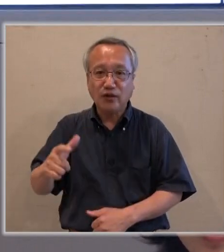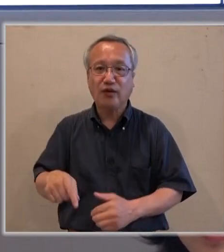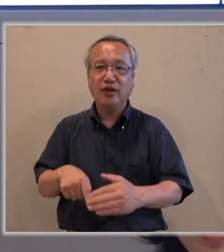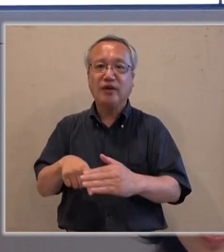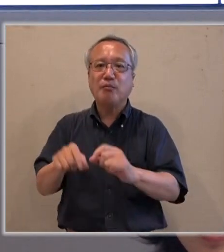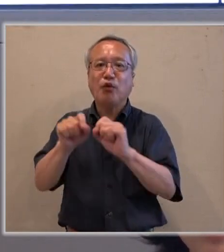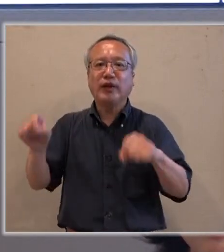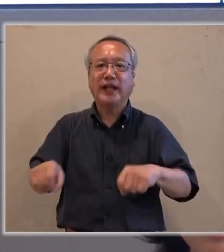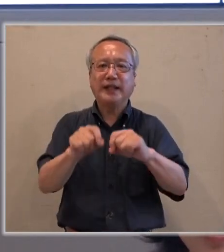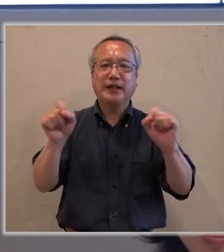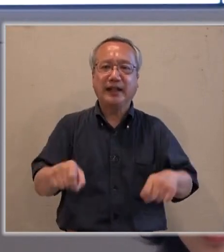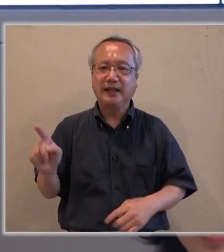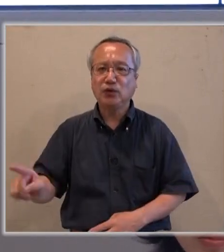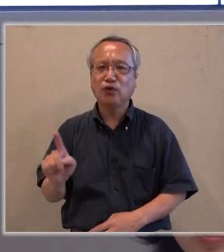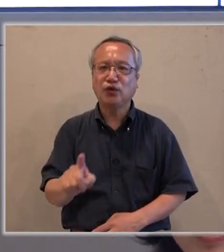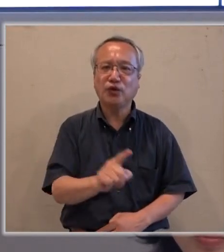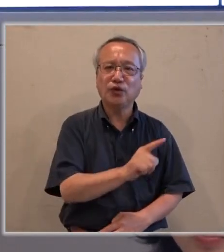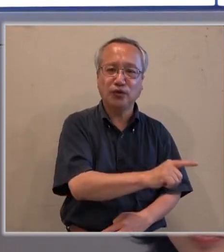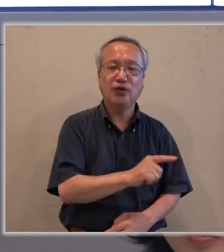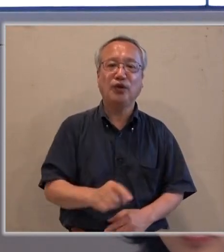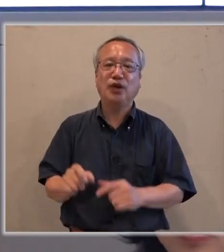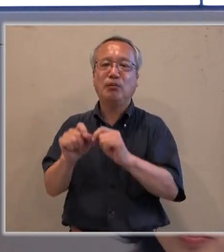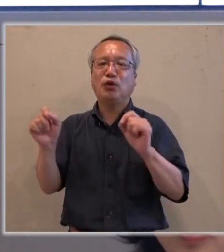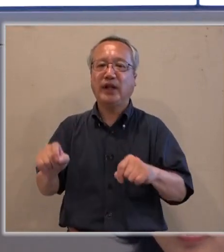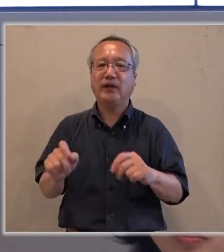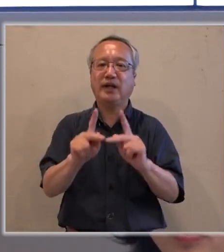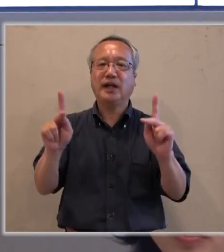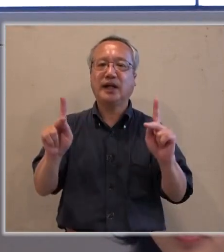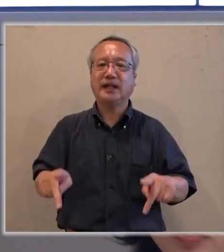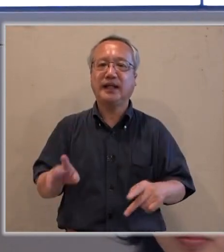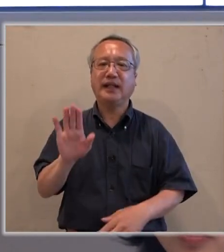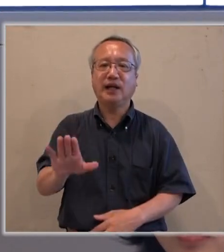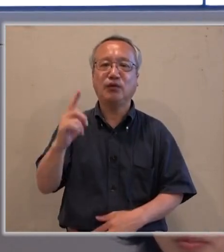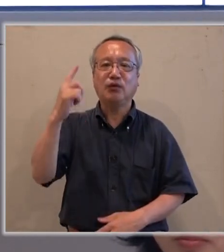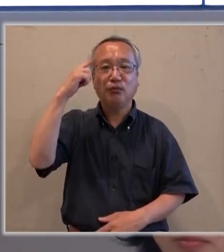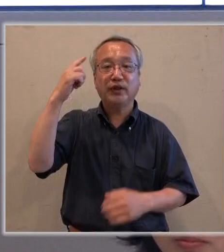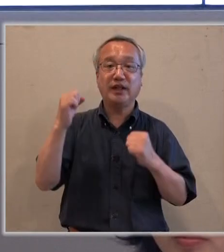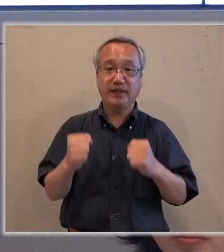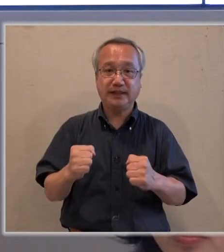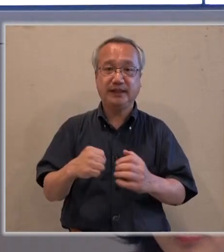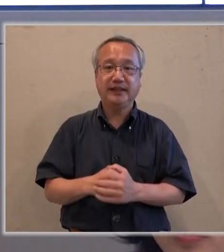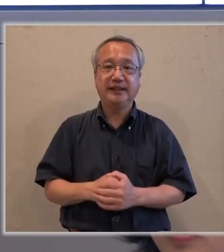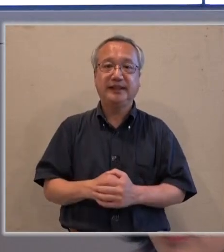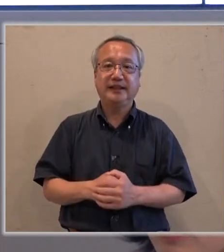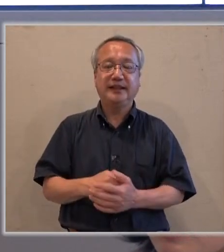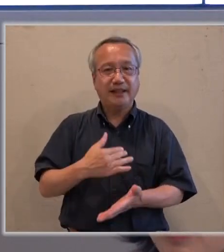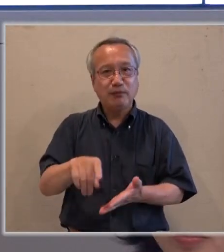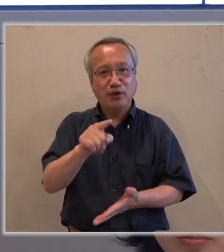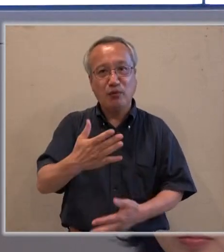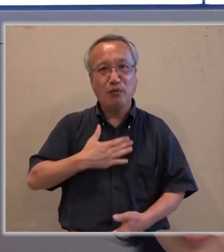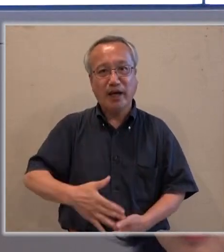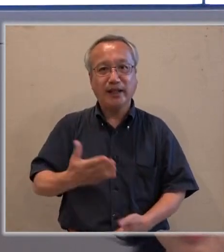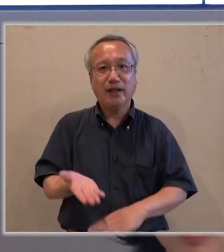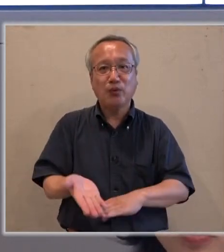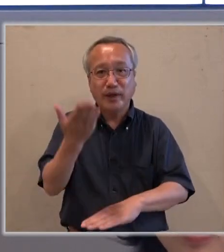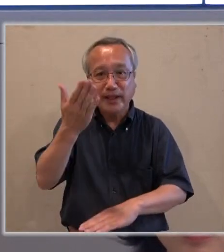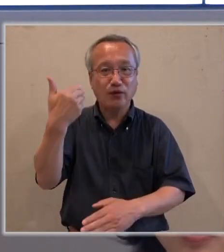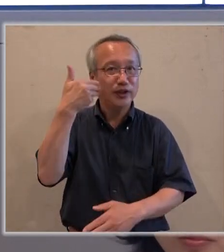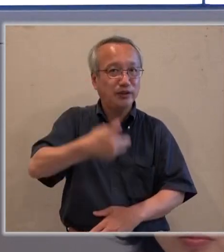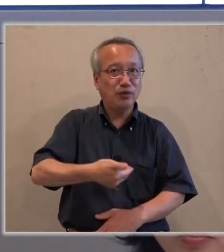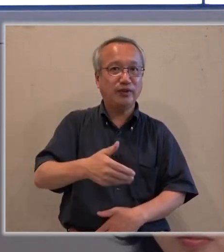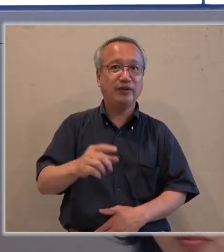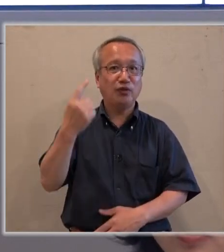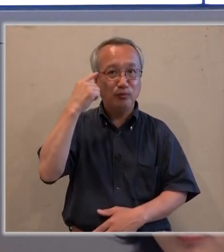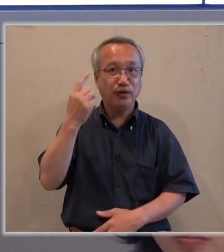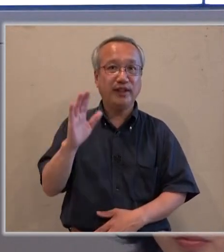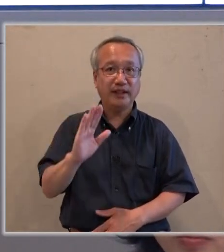問題っていうのは非常にこう課題だなとは僕も思ってます。で、多分それも分かっていただいた上でのご質問をいただいていると思うん